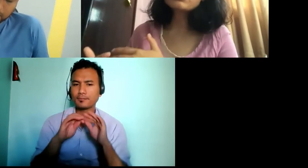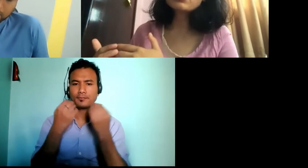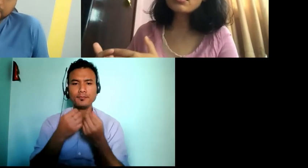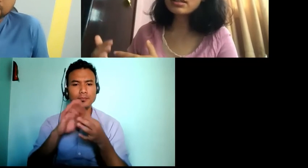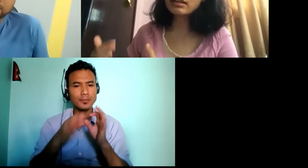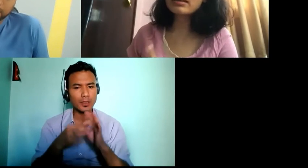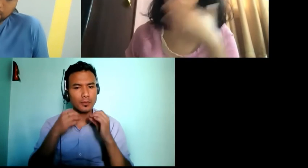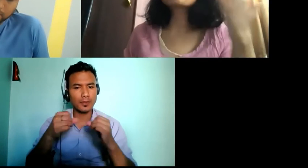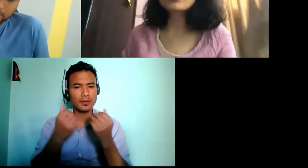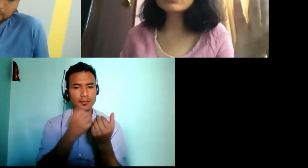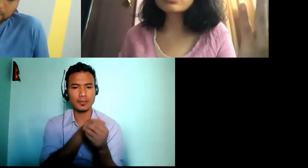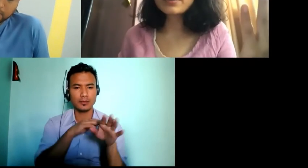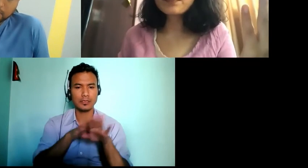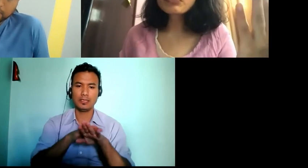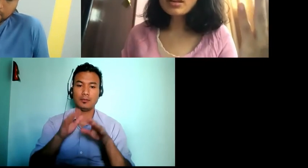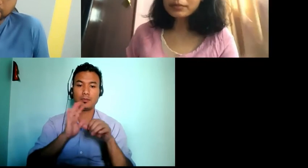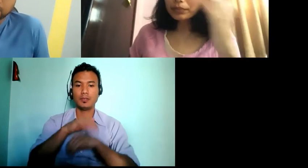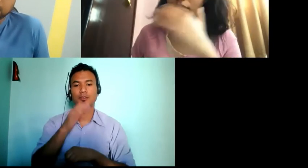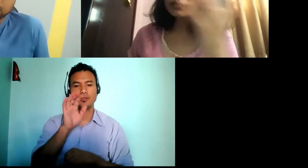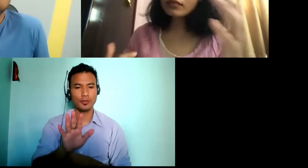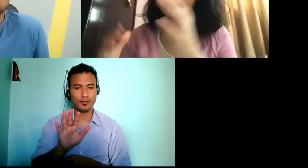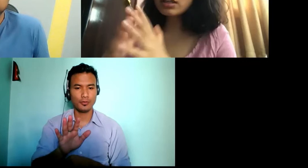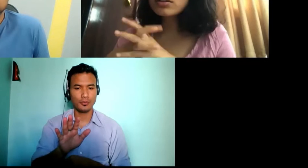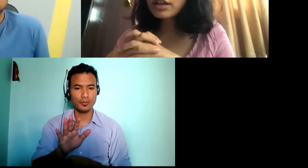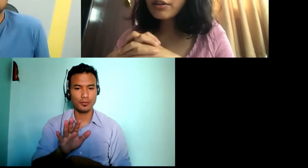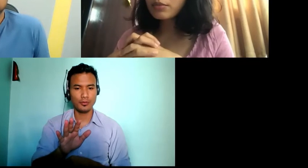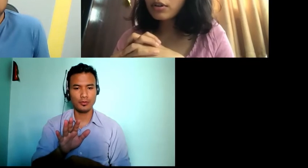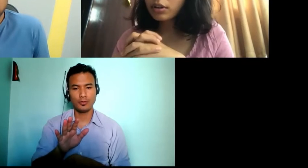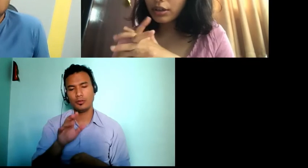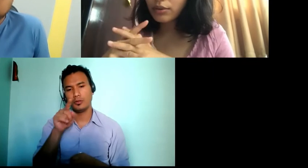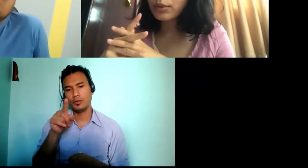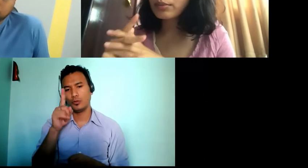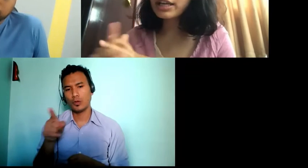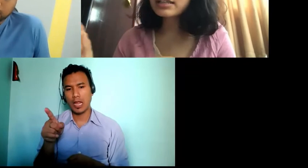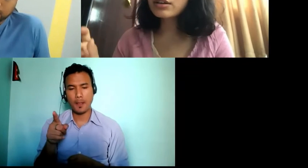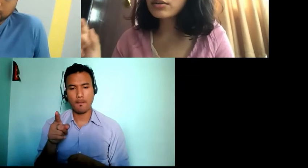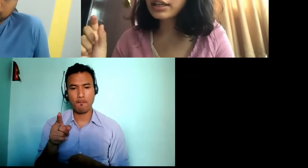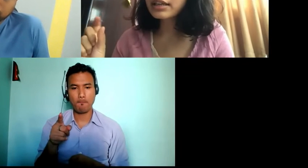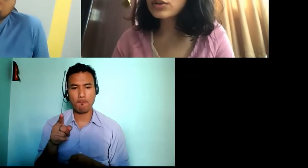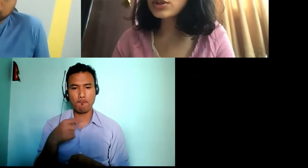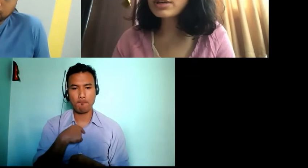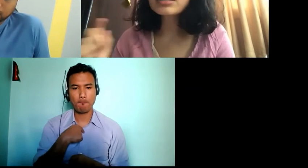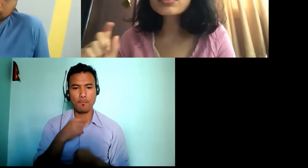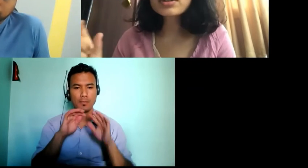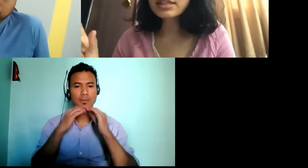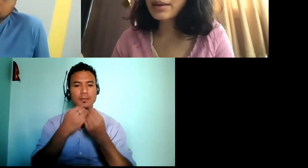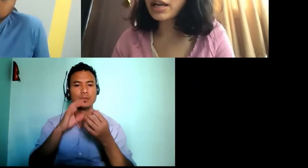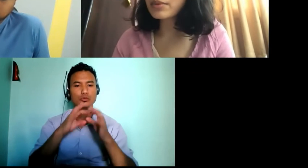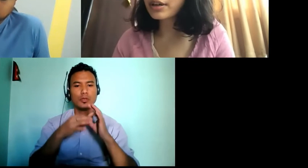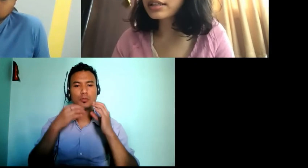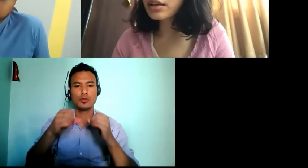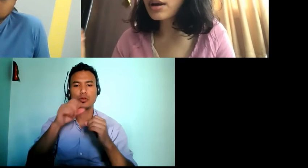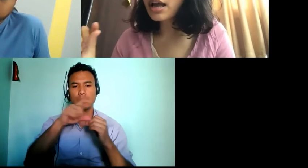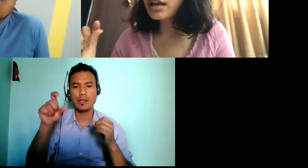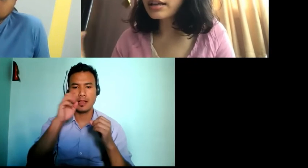मिडिया युजर्सहरू चाहिँ धेरै नै बढेको छ क्या. हजुरलाई एउटा म यो मैले चाहिँ यो के अरे सोसियल मिडिया युजर्स इन नेपाल